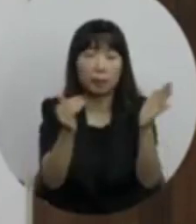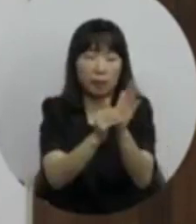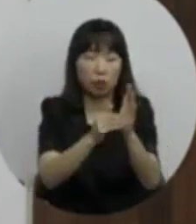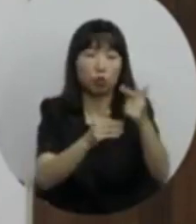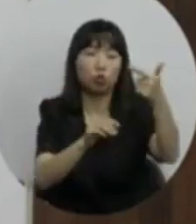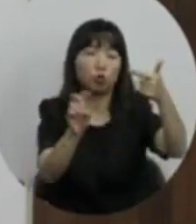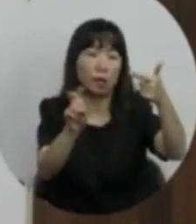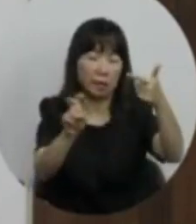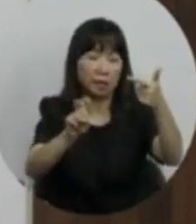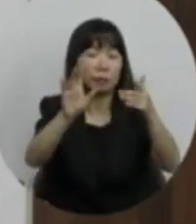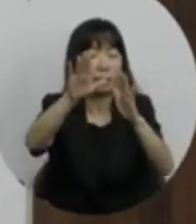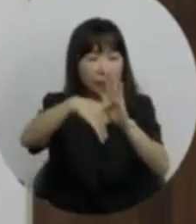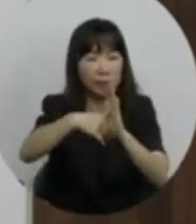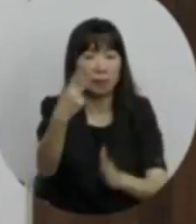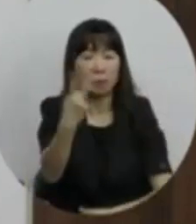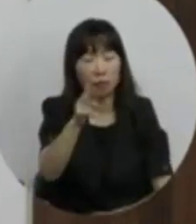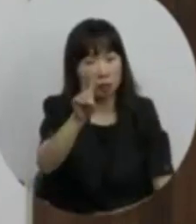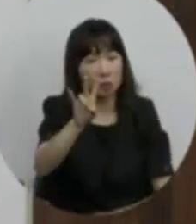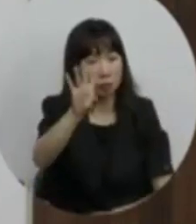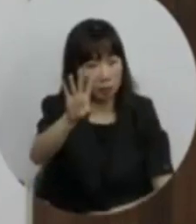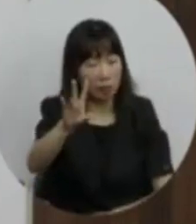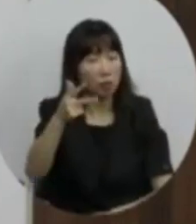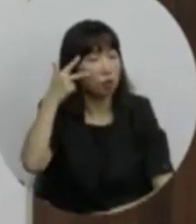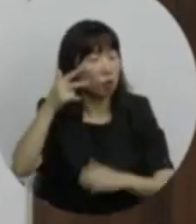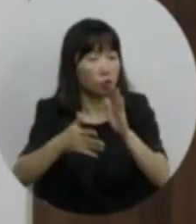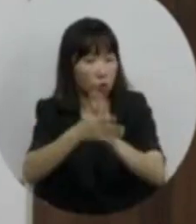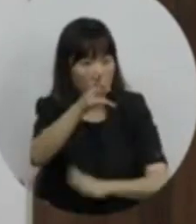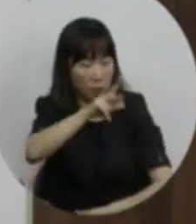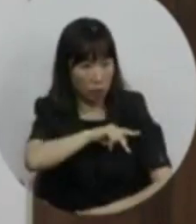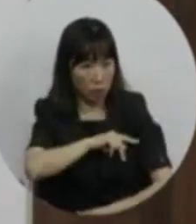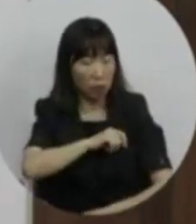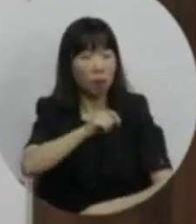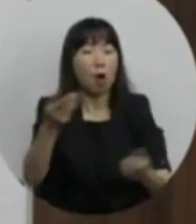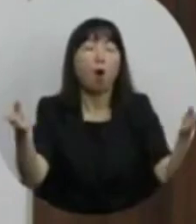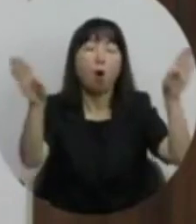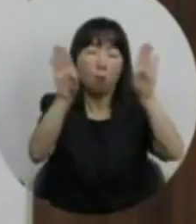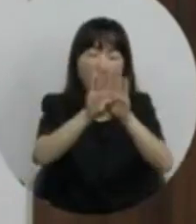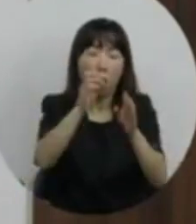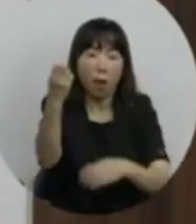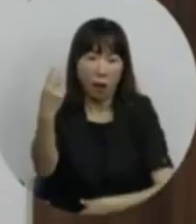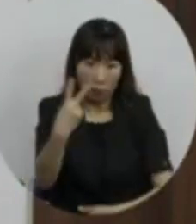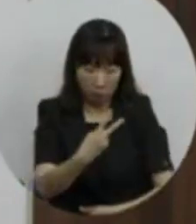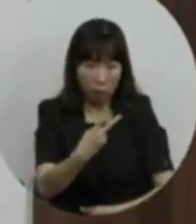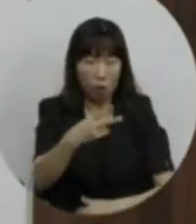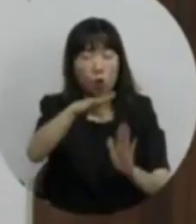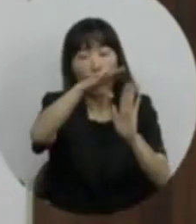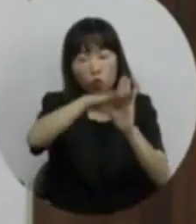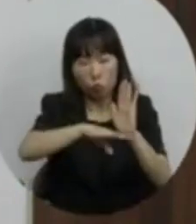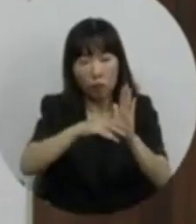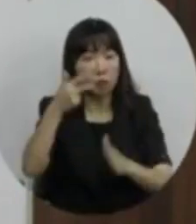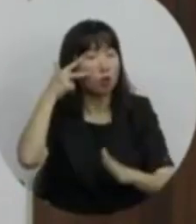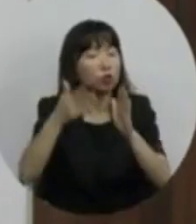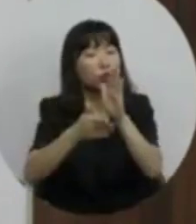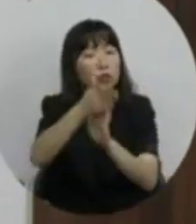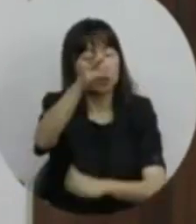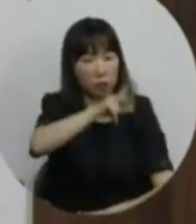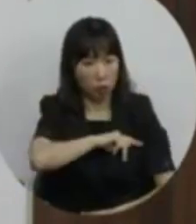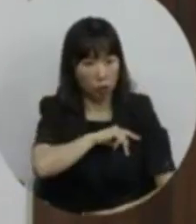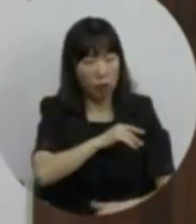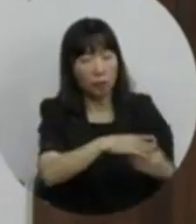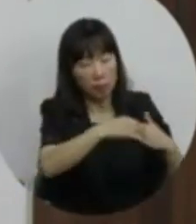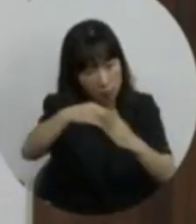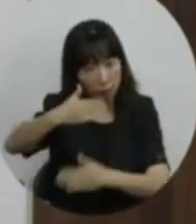20일에는 2024년도 여주시의회 제1차 정례 폐회가 아울러 후반기 여주시의회를 이끌어갈